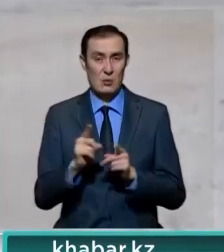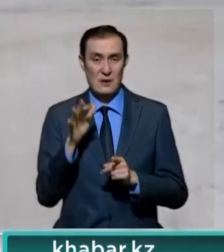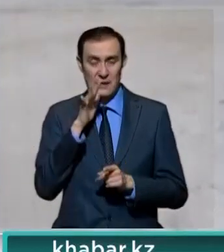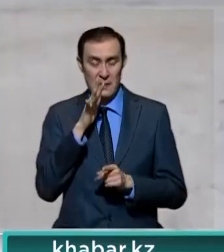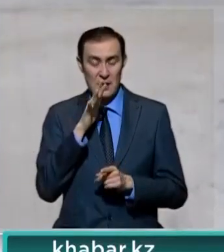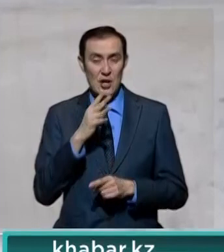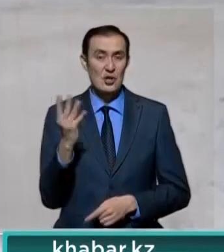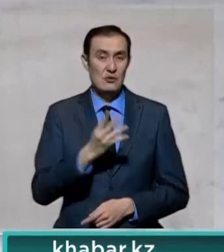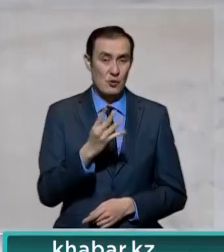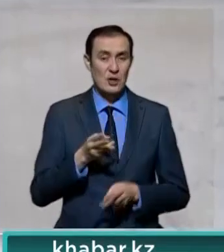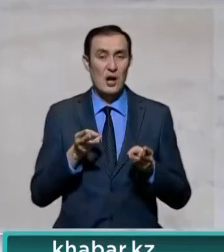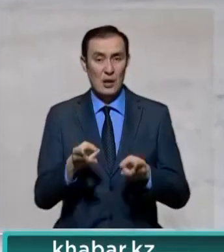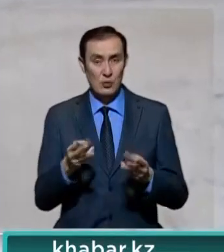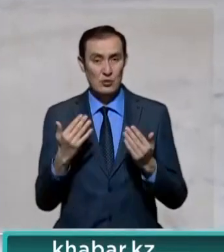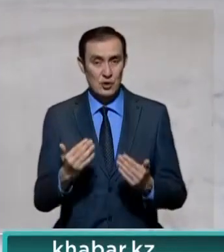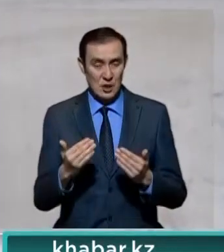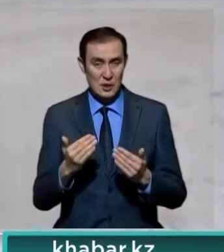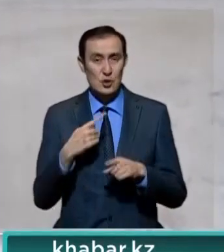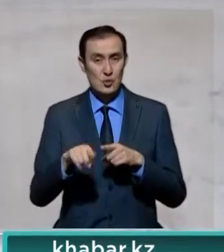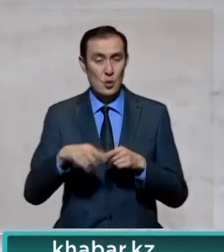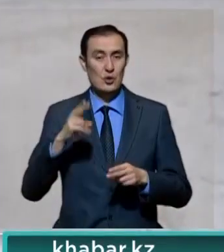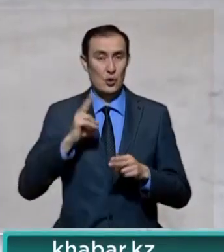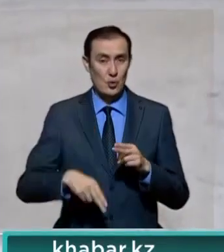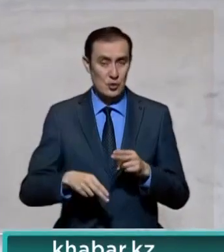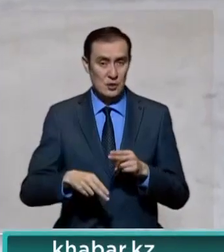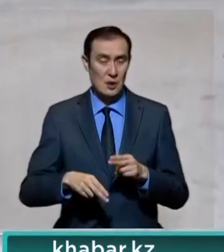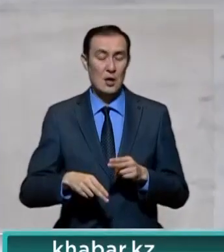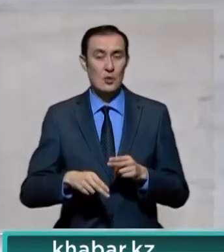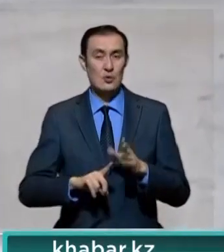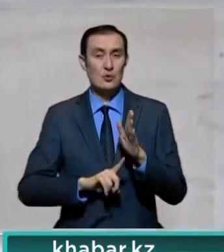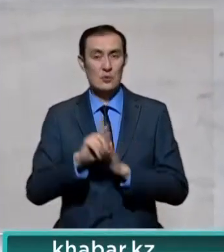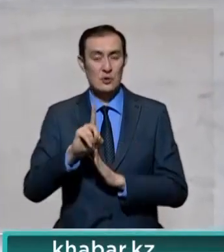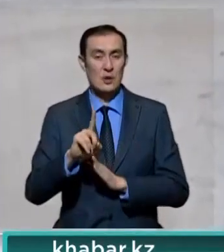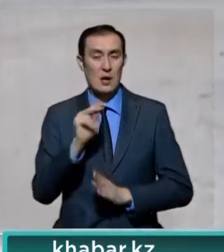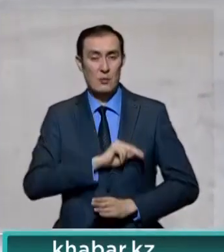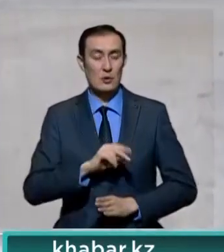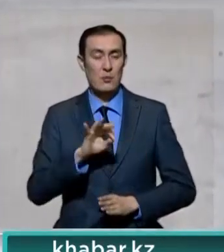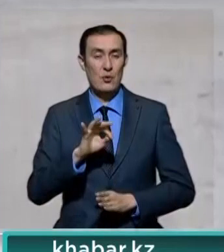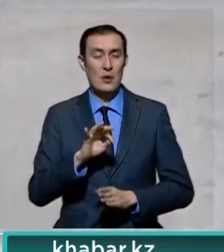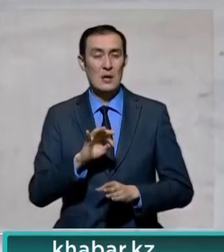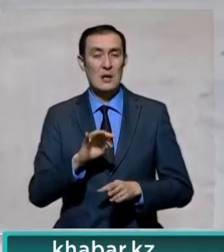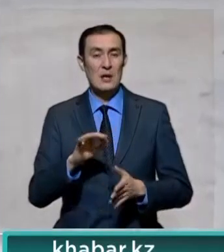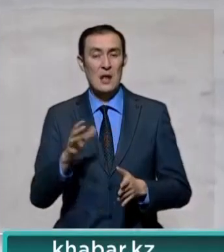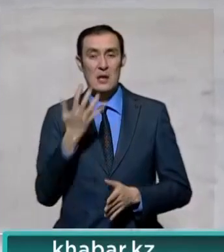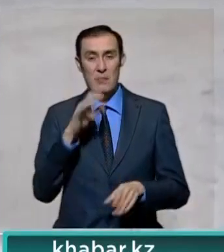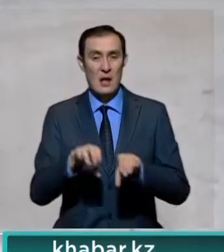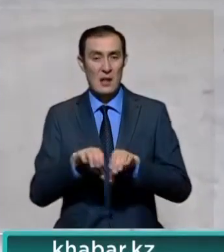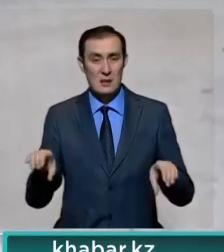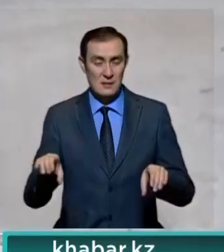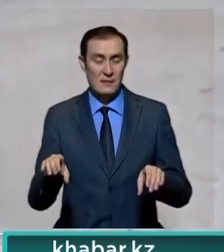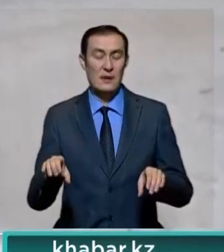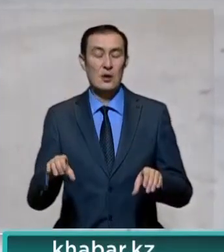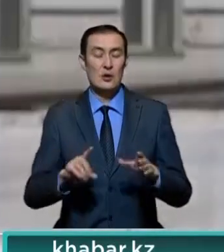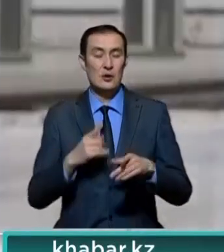сроки. 4-й котел уже в стадии завершения. Ведутся пусконаладочные работы по системам управления и